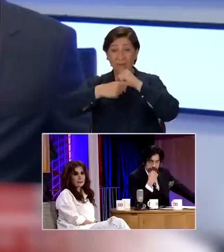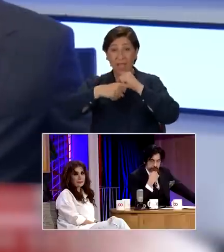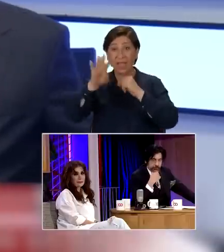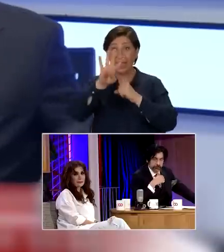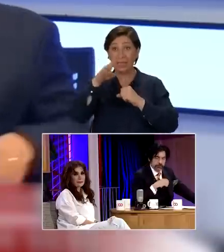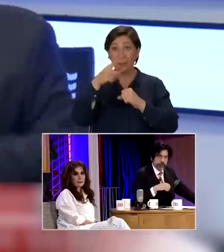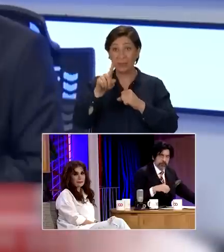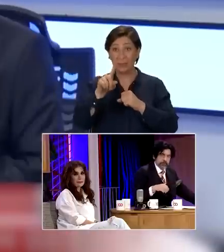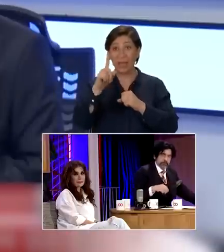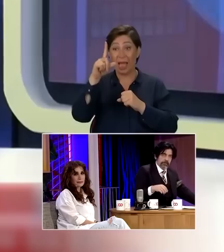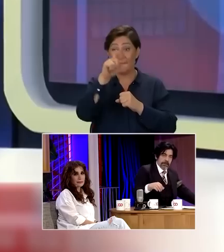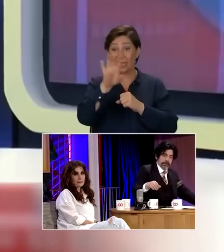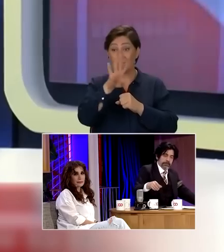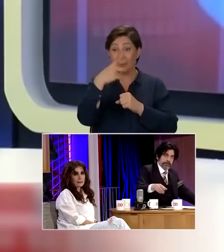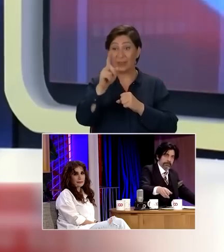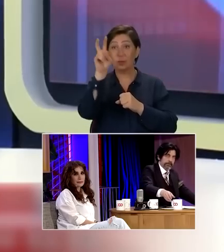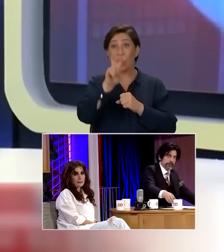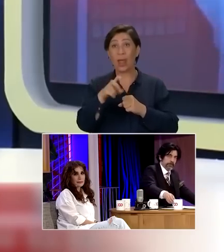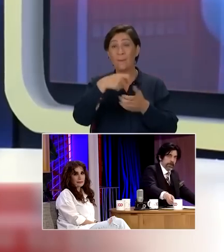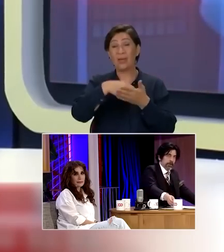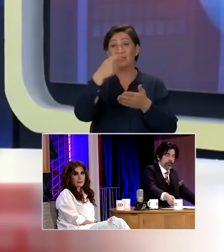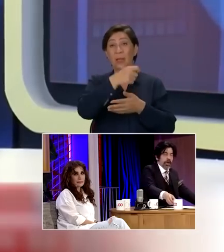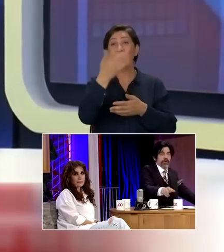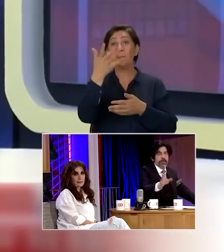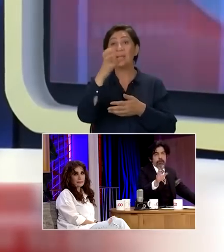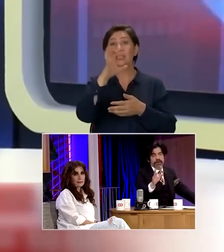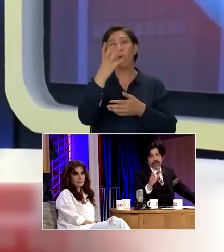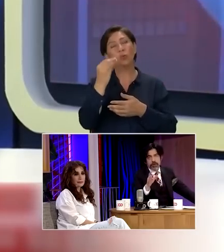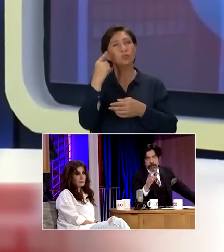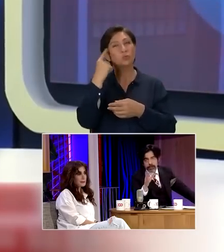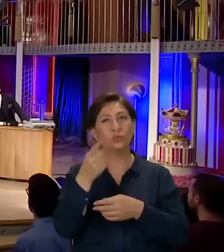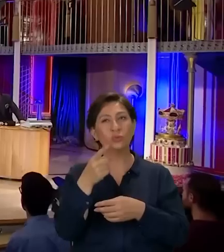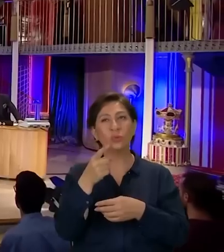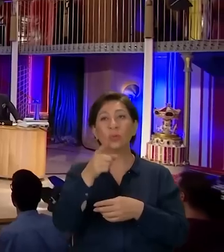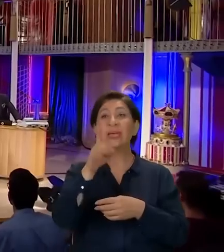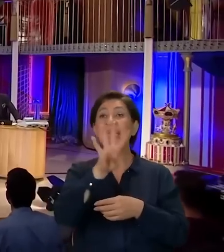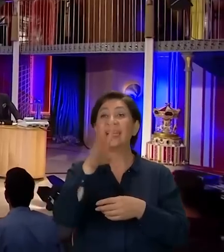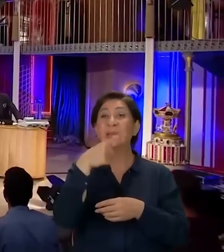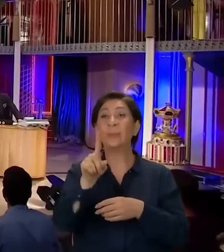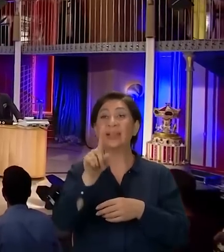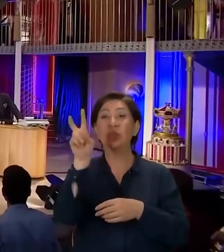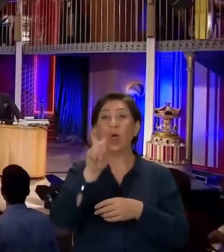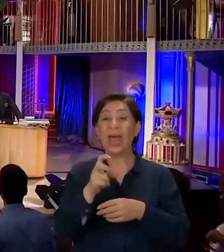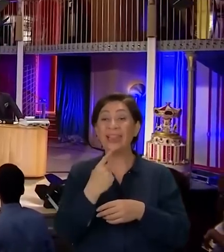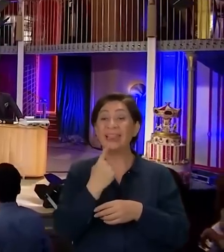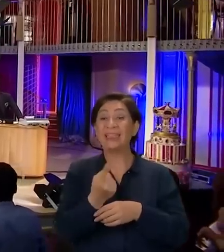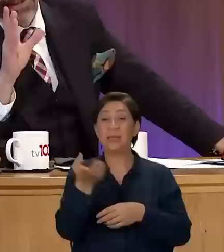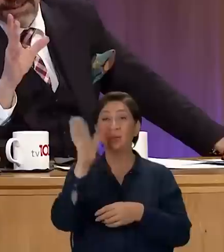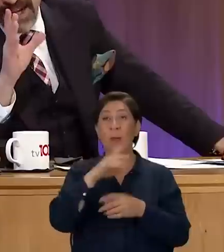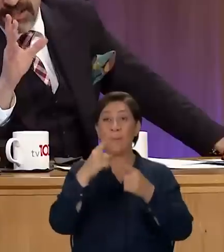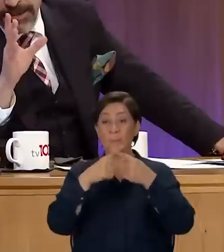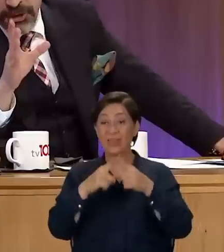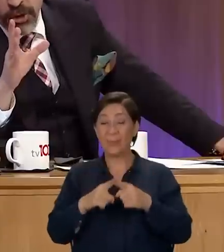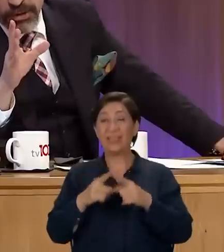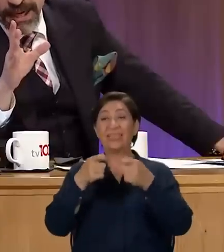ki 5 ay olduğunu düşün. 200 bin dolar para aldı. 200 bin düşün. Buradan sonra bu 40 bin dolar dendikten sonra orada bir